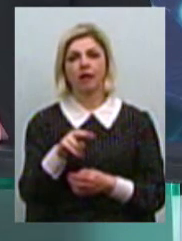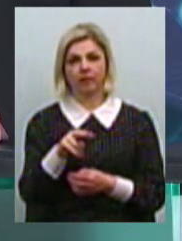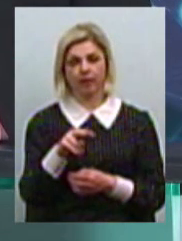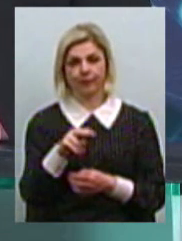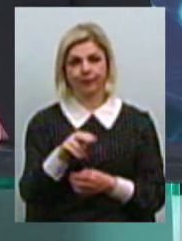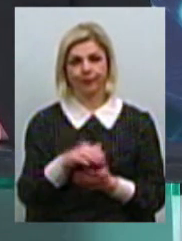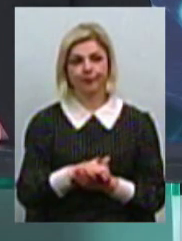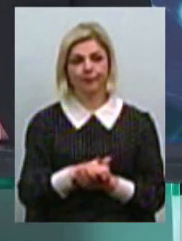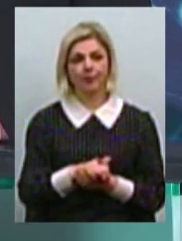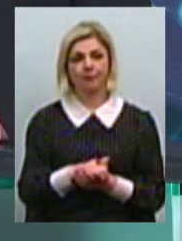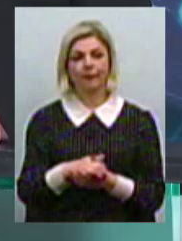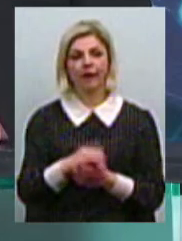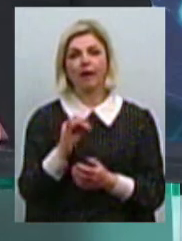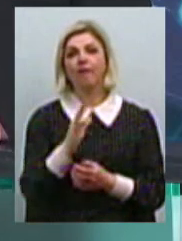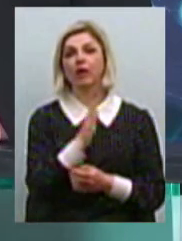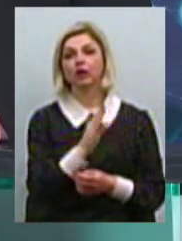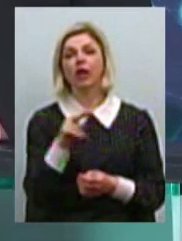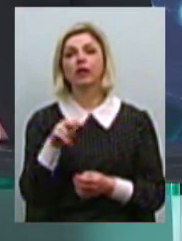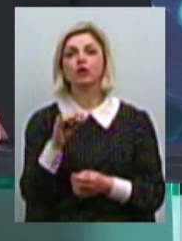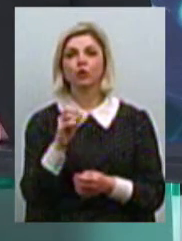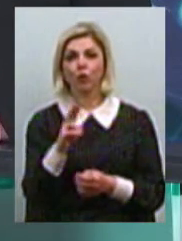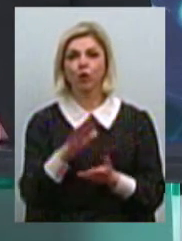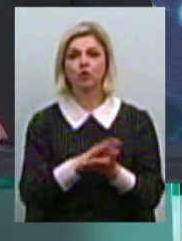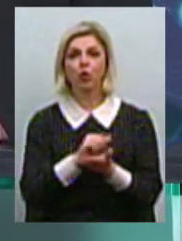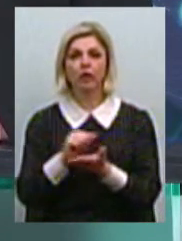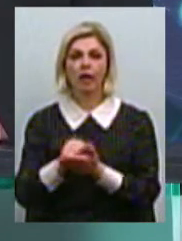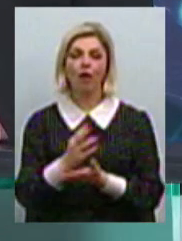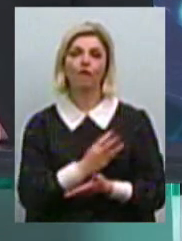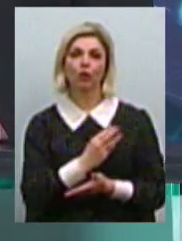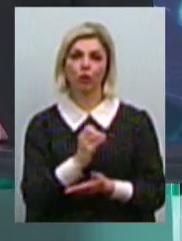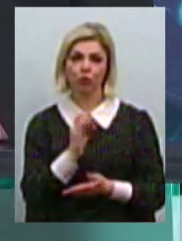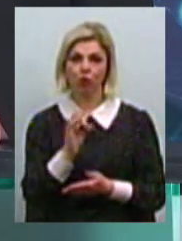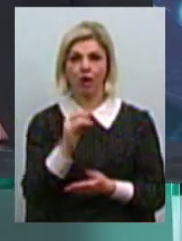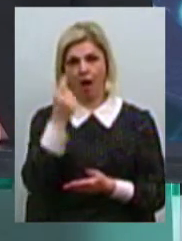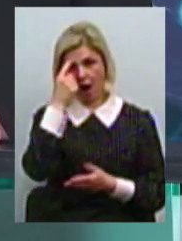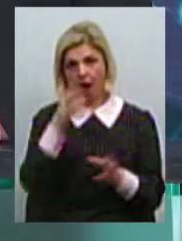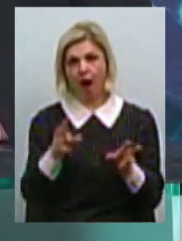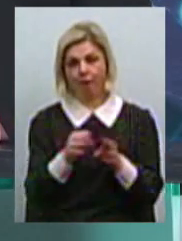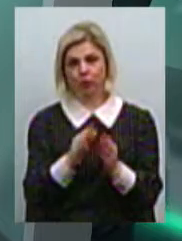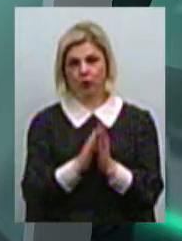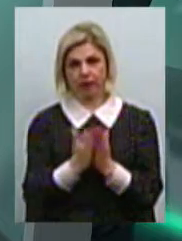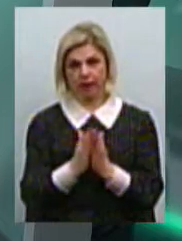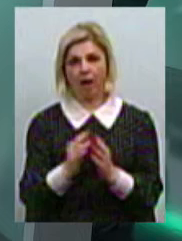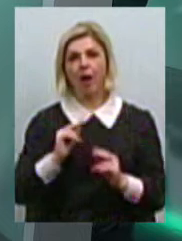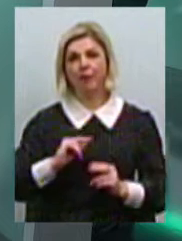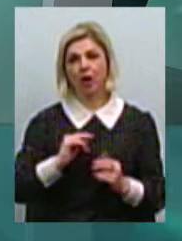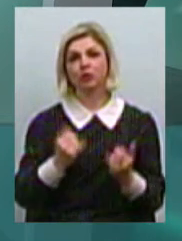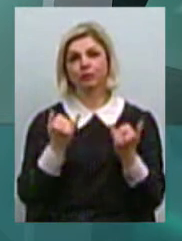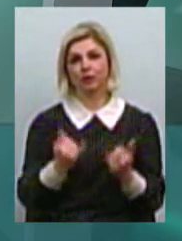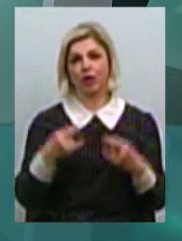Вітаю вас. Володимир Лисюк, журналіст, волонтер і, як я вже сказав, співавтор книги. Ми працюємо в прямому ефірі. Телефон